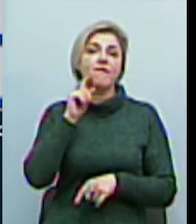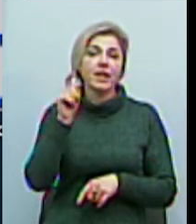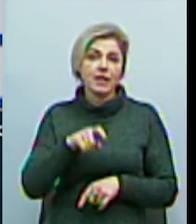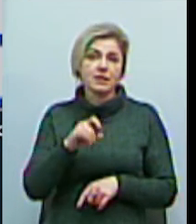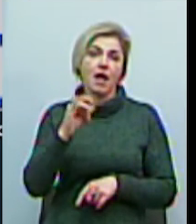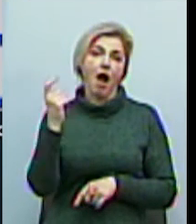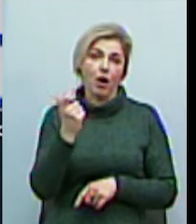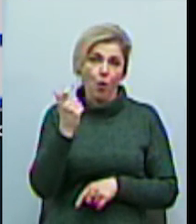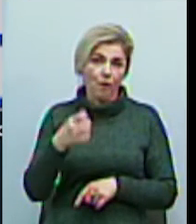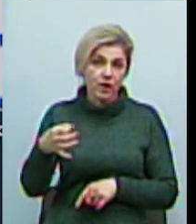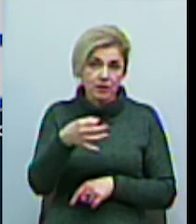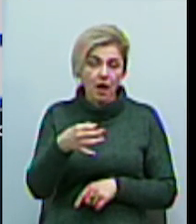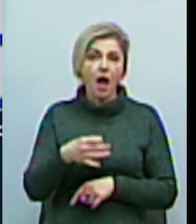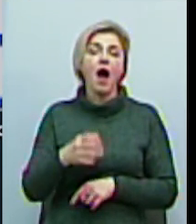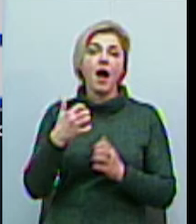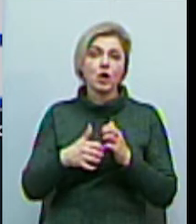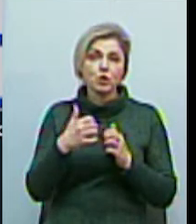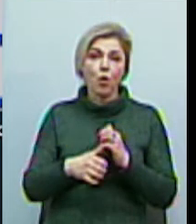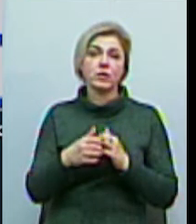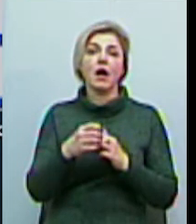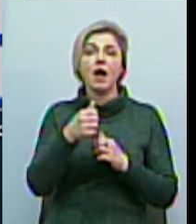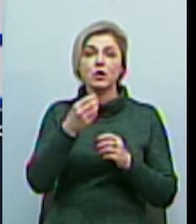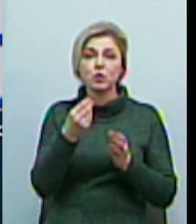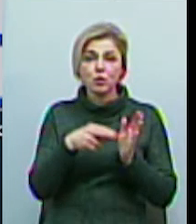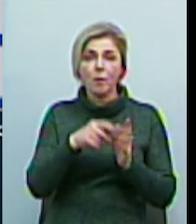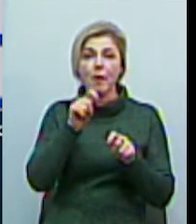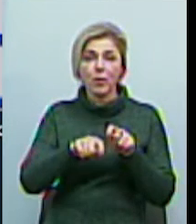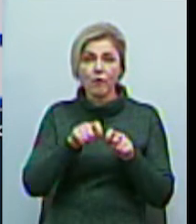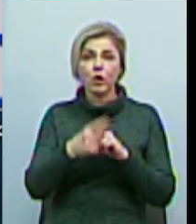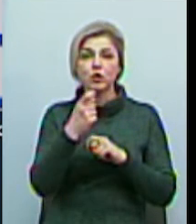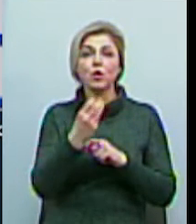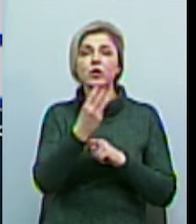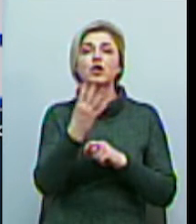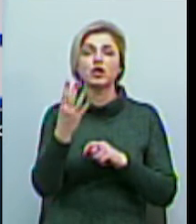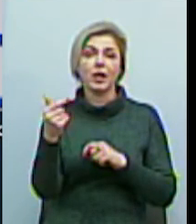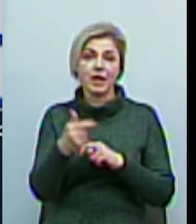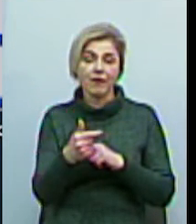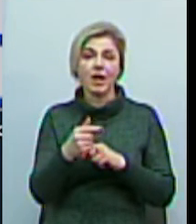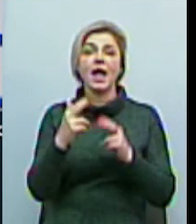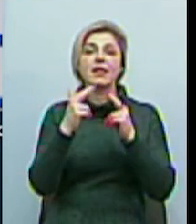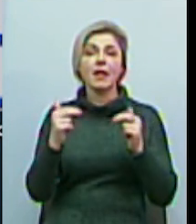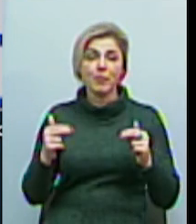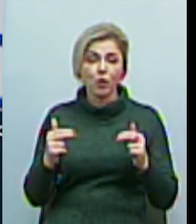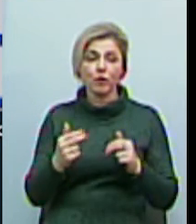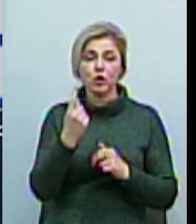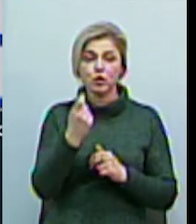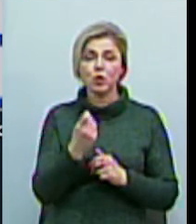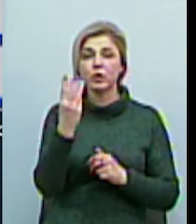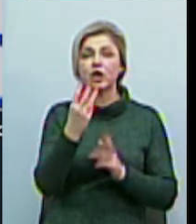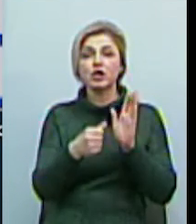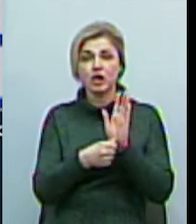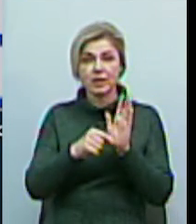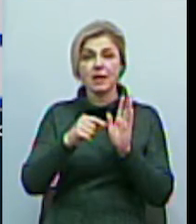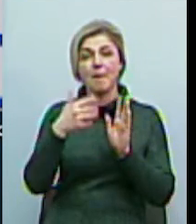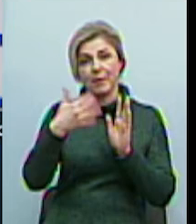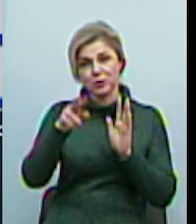та Харківщині. На Херсонщині вартість пробного тесту – 134 гривні, на Дніпропетровщині – 136